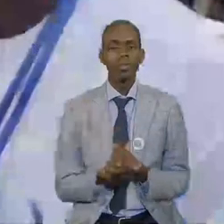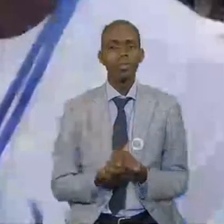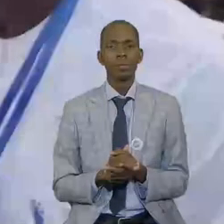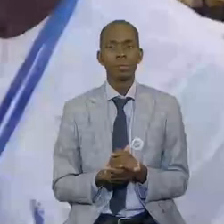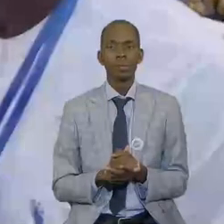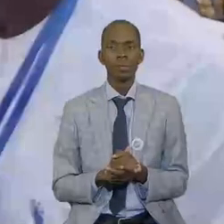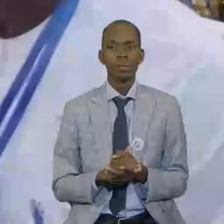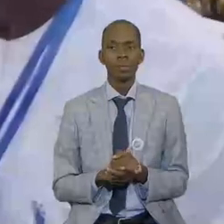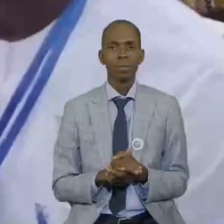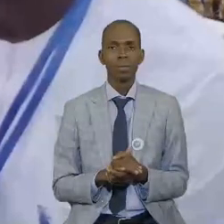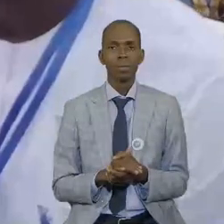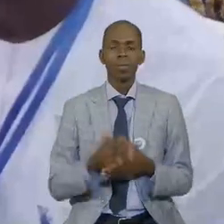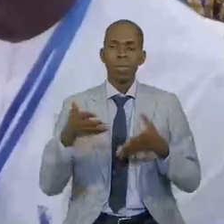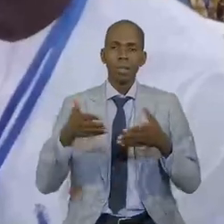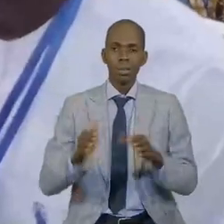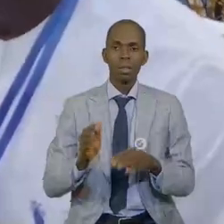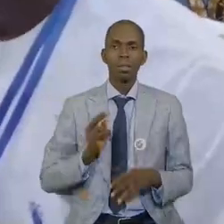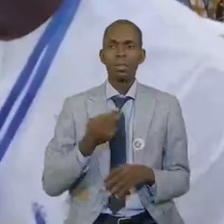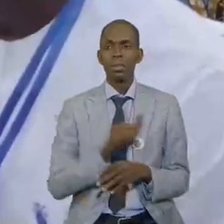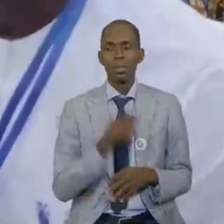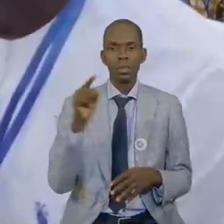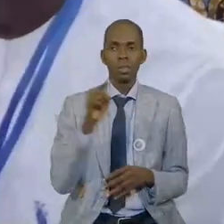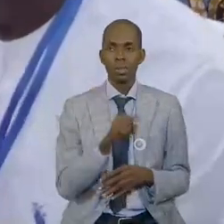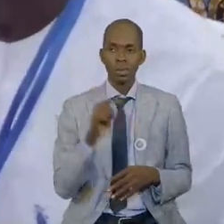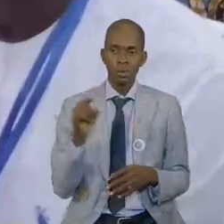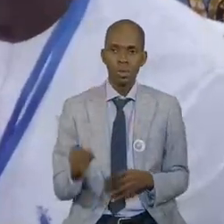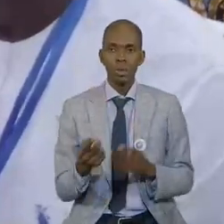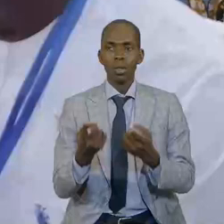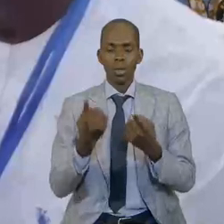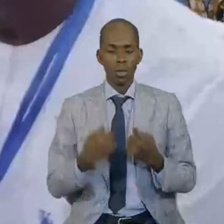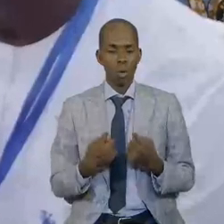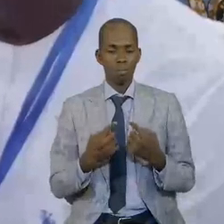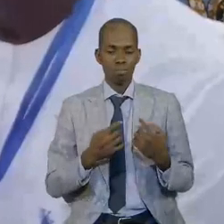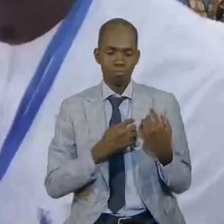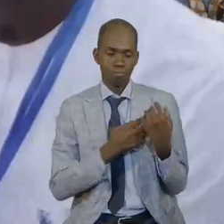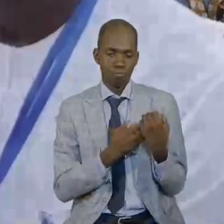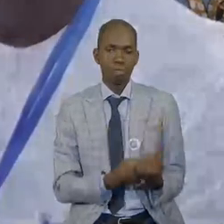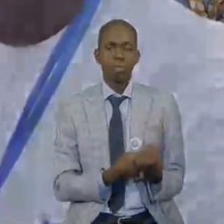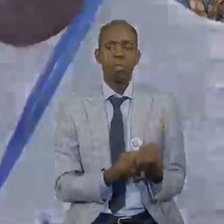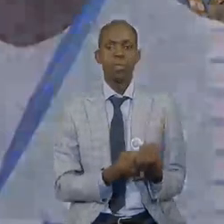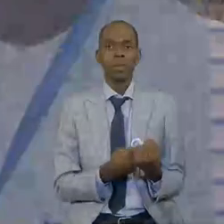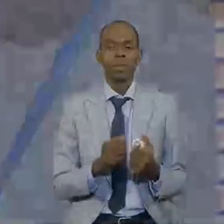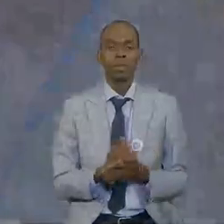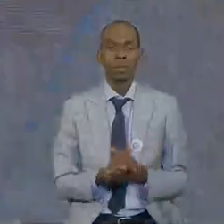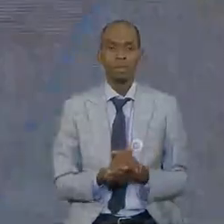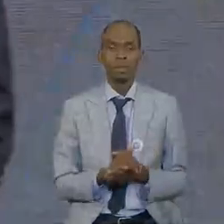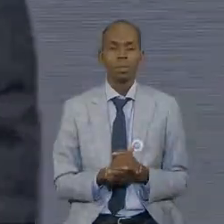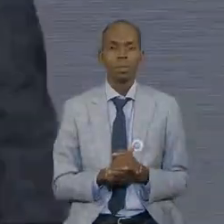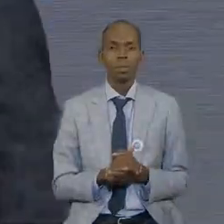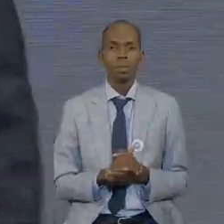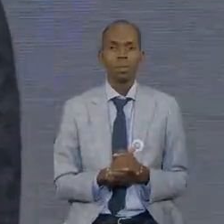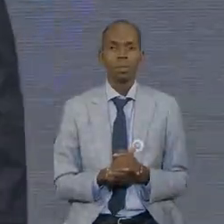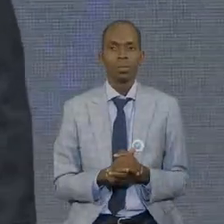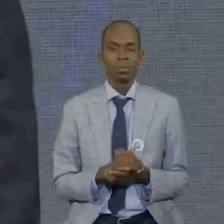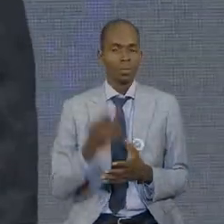verset 16, let us therefore come boldly. Approchons-nous donc avec assurance. Look at